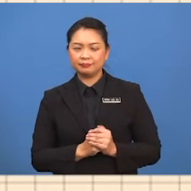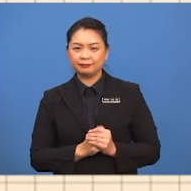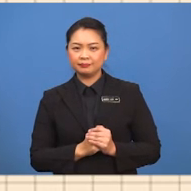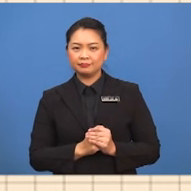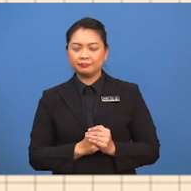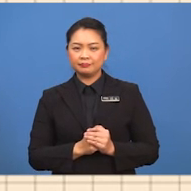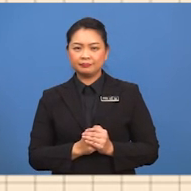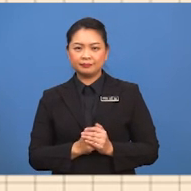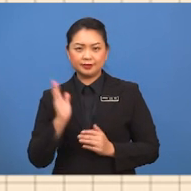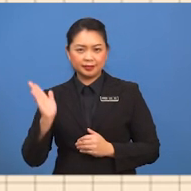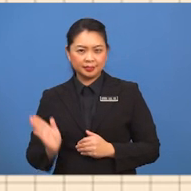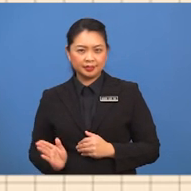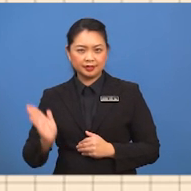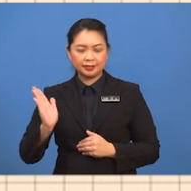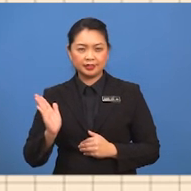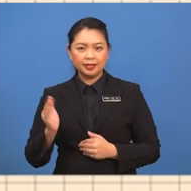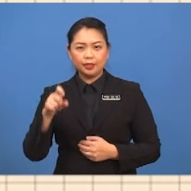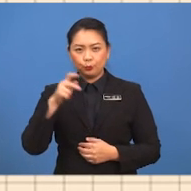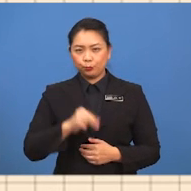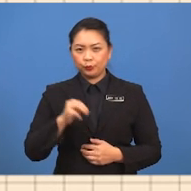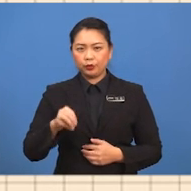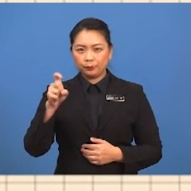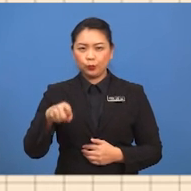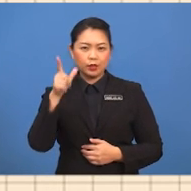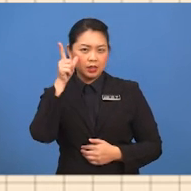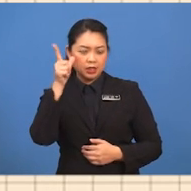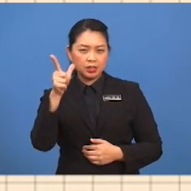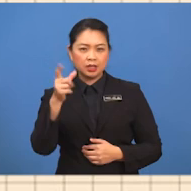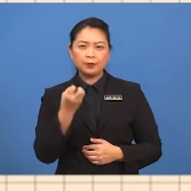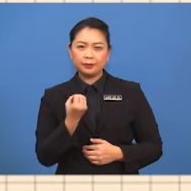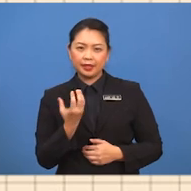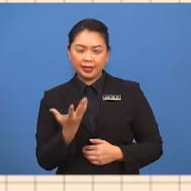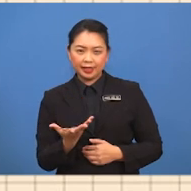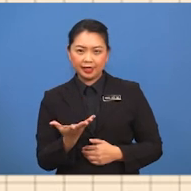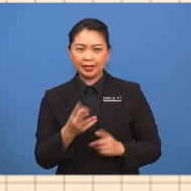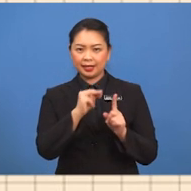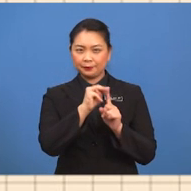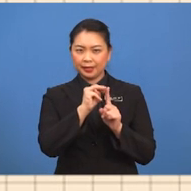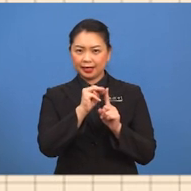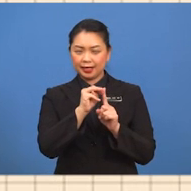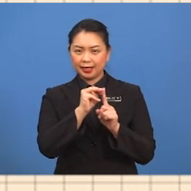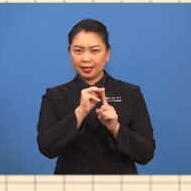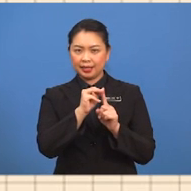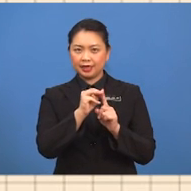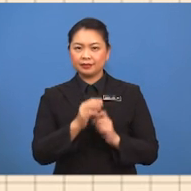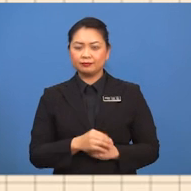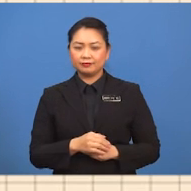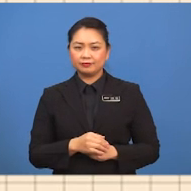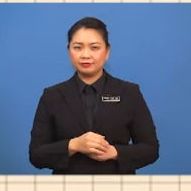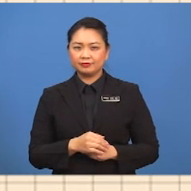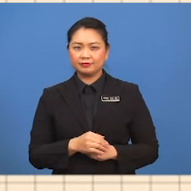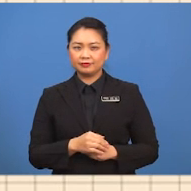Di sini, murid-murid perlu lihat berapakah markah kuis yang